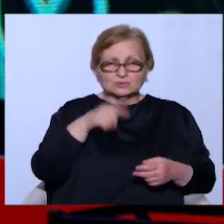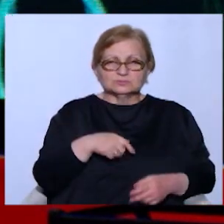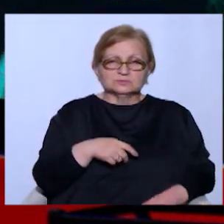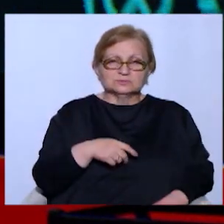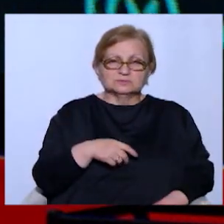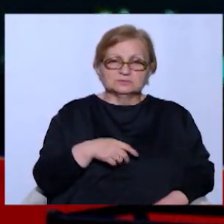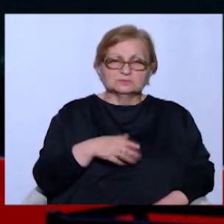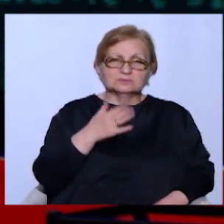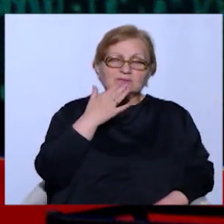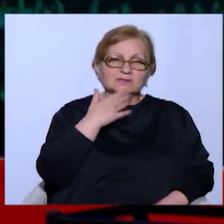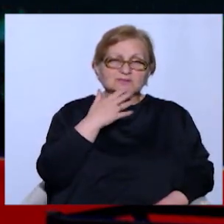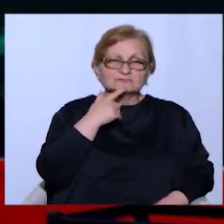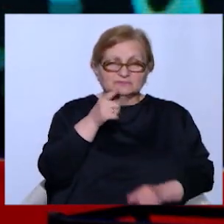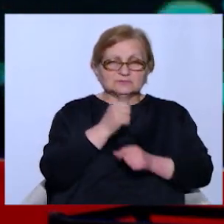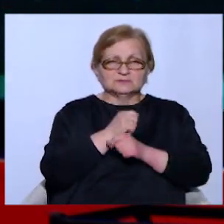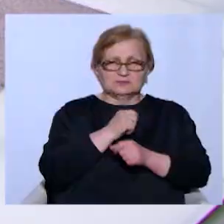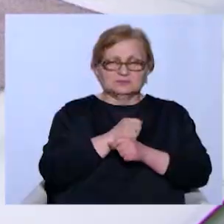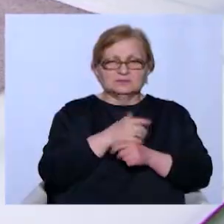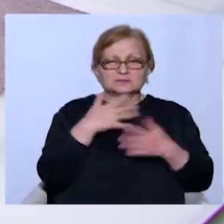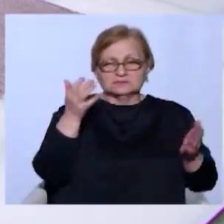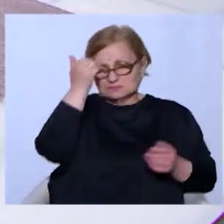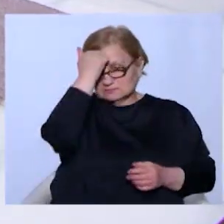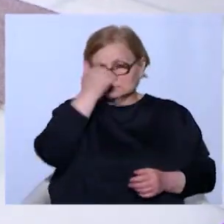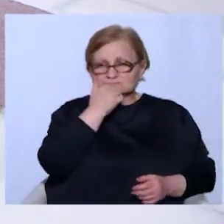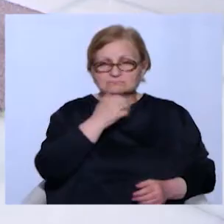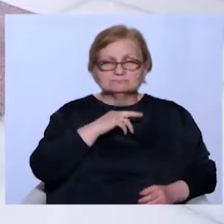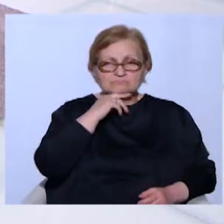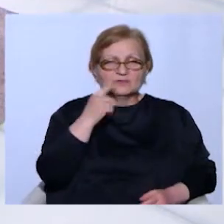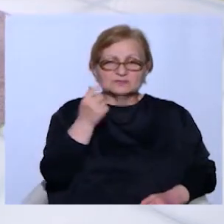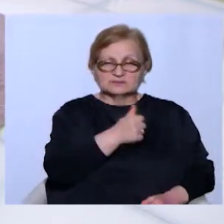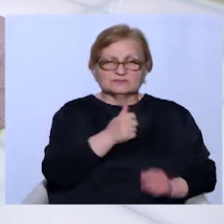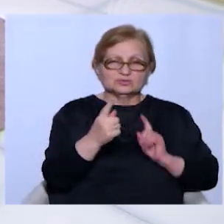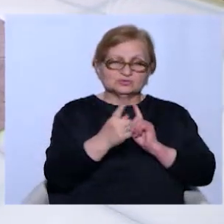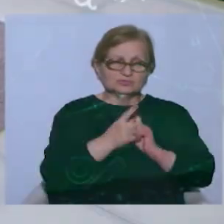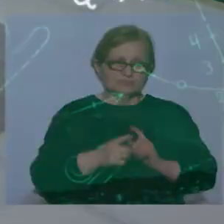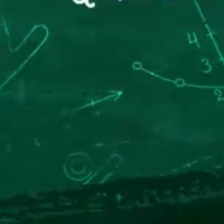ცოდნით და ადვილად გაუმკლავდებით და ამოხსნით ამ ამოცანებს. დიდი მადლობა ყურადღებისთვის, ერთ კვირაში შევხვდებით.